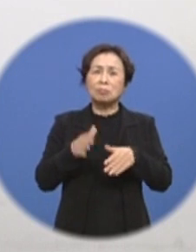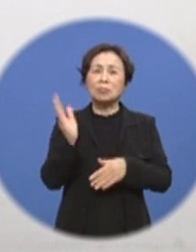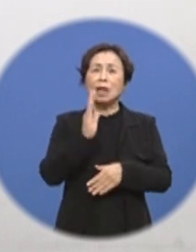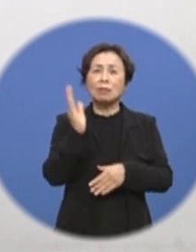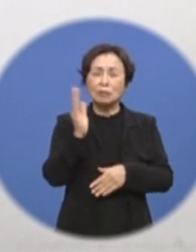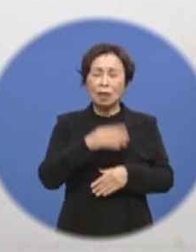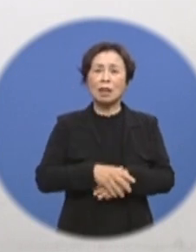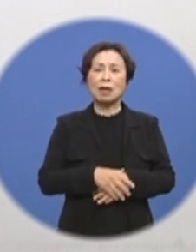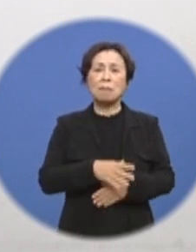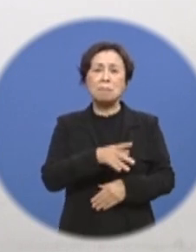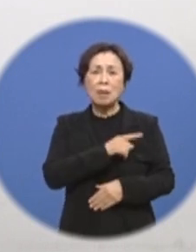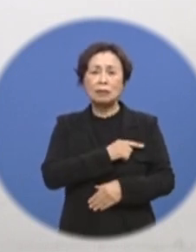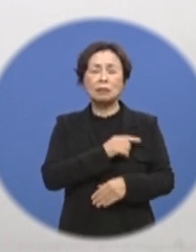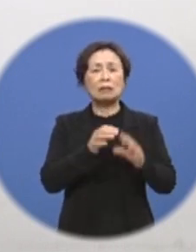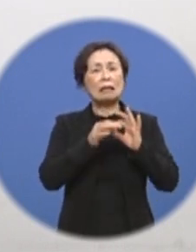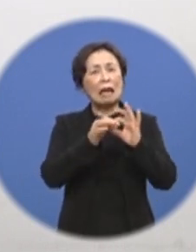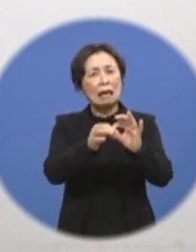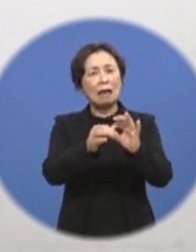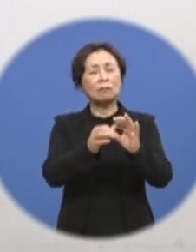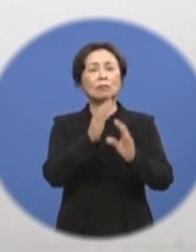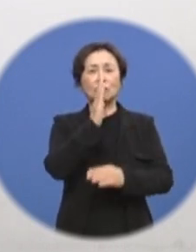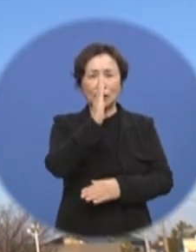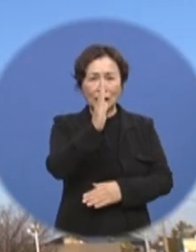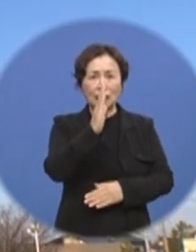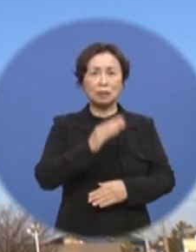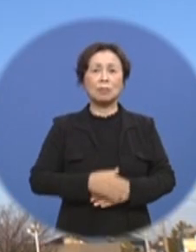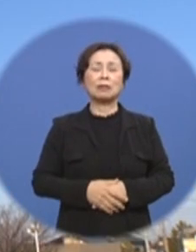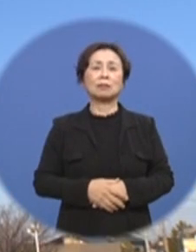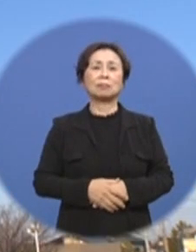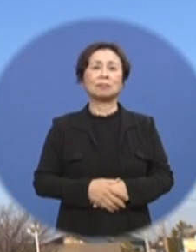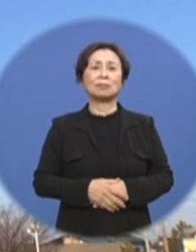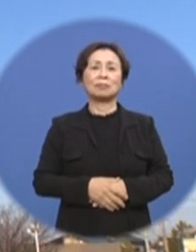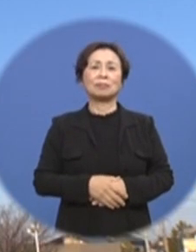まず連絡をお願いします